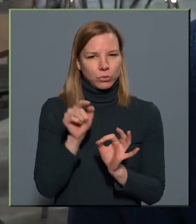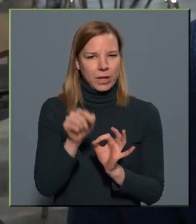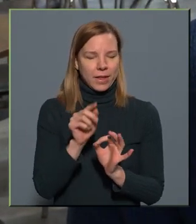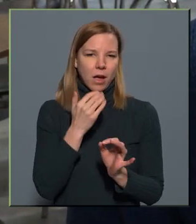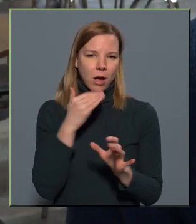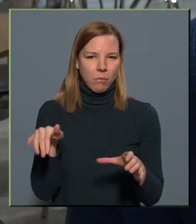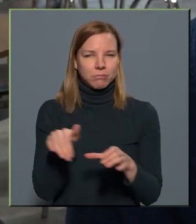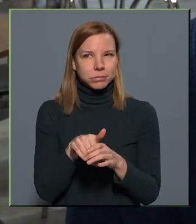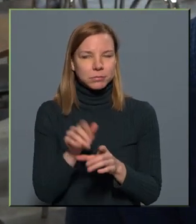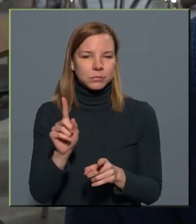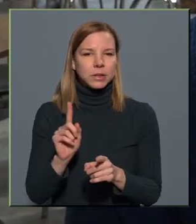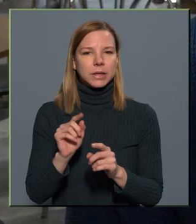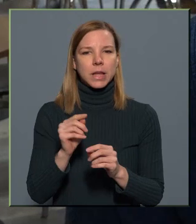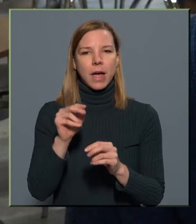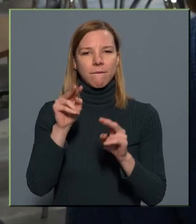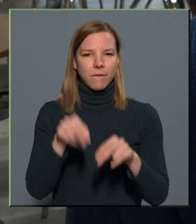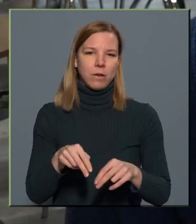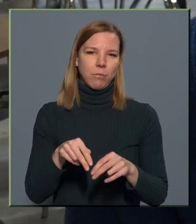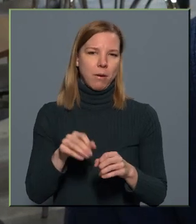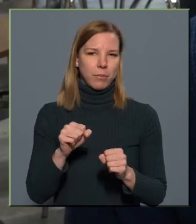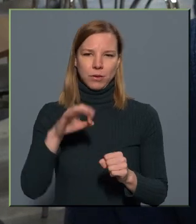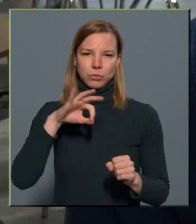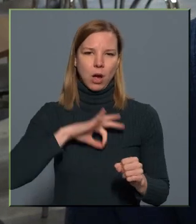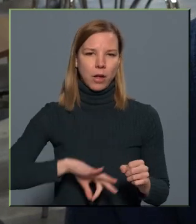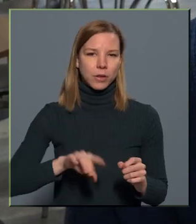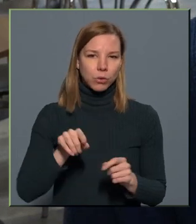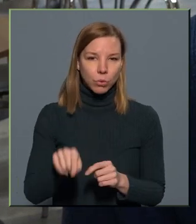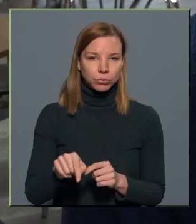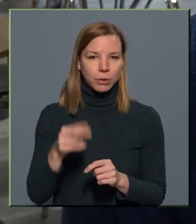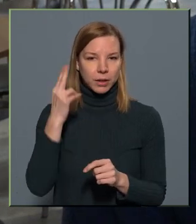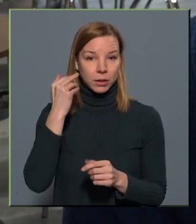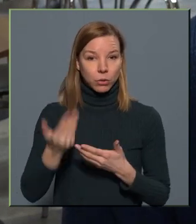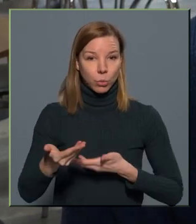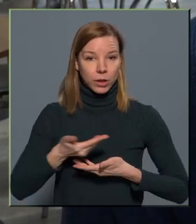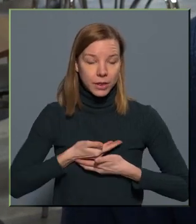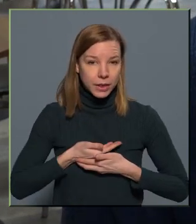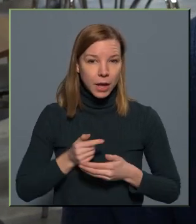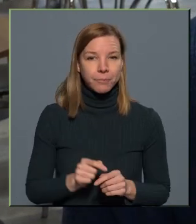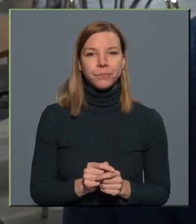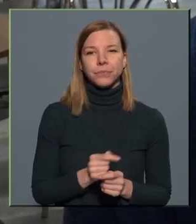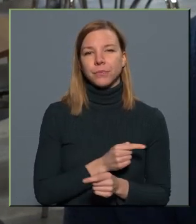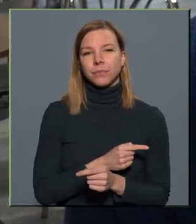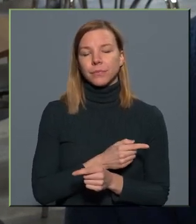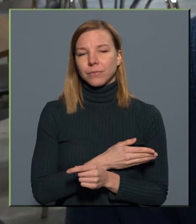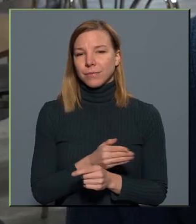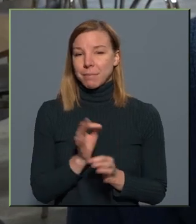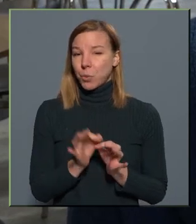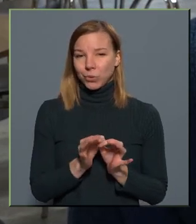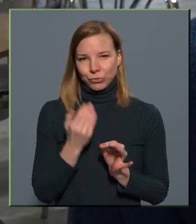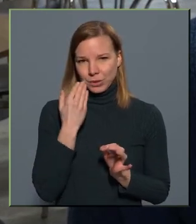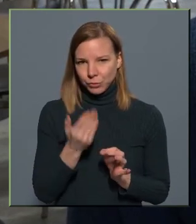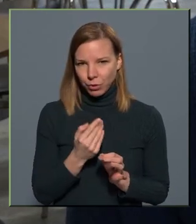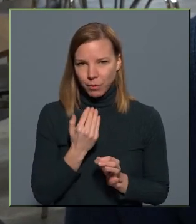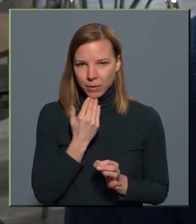hiszem, hogy ez mindenféleképp egy hasznos dolog lehet, amiket itt megtanultam. Még egészen konkrétan nem tudom, hogy mivel